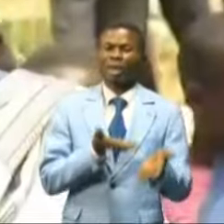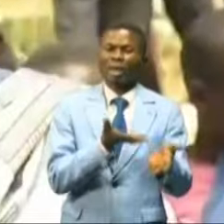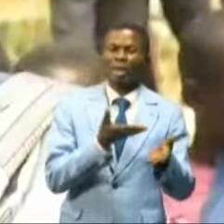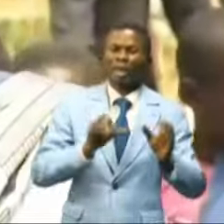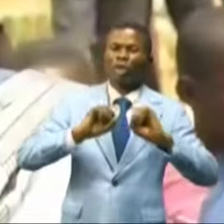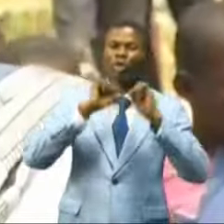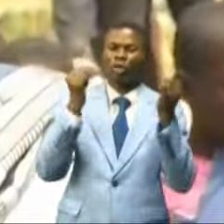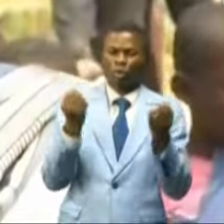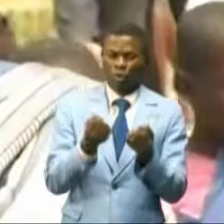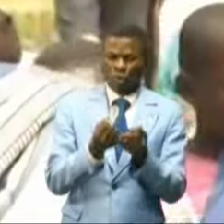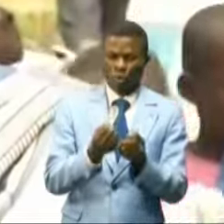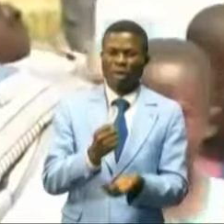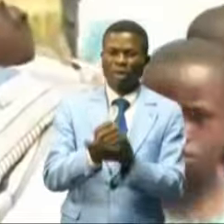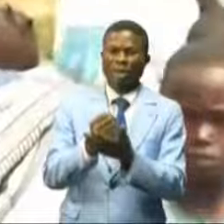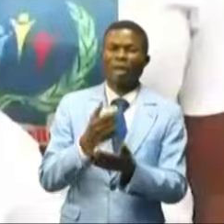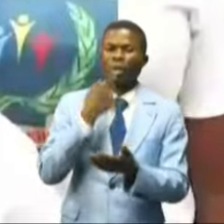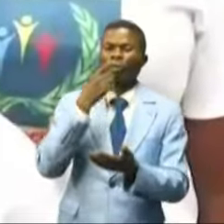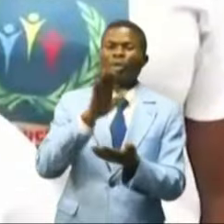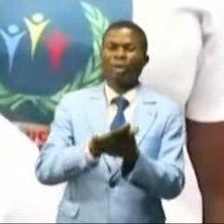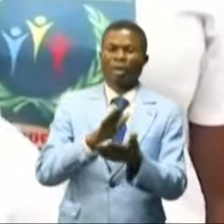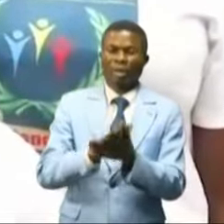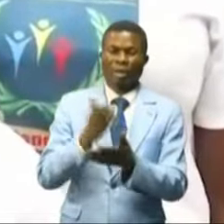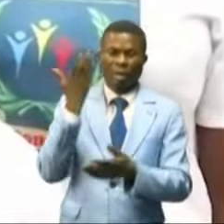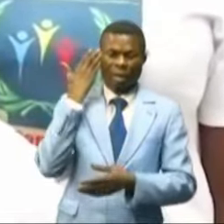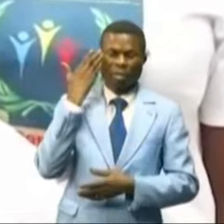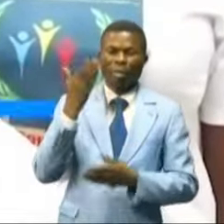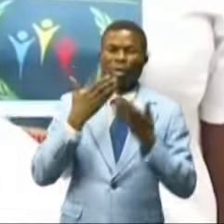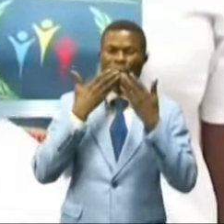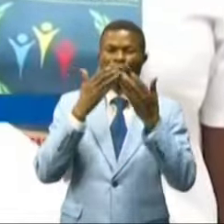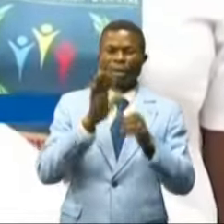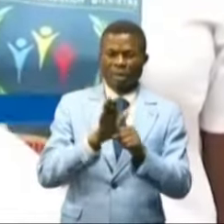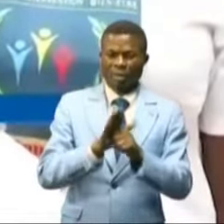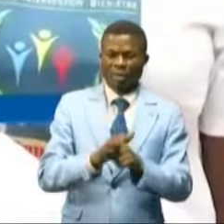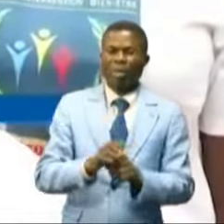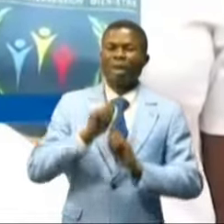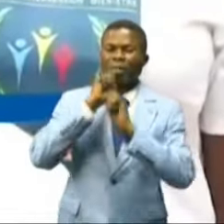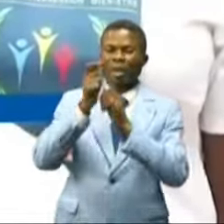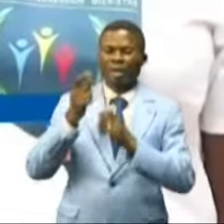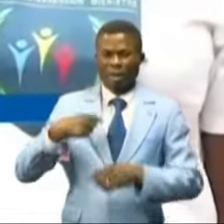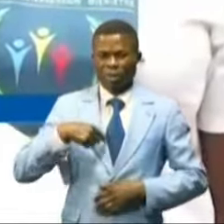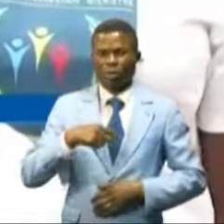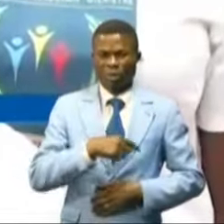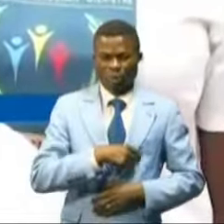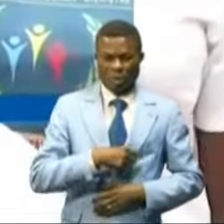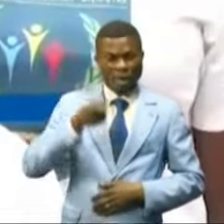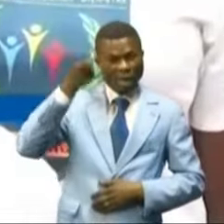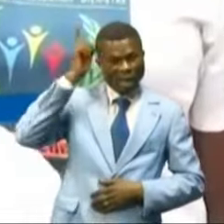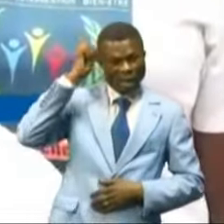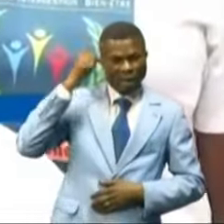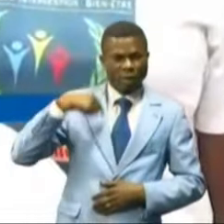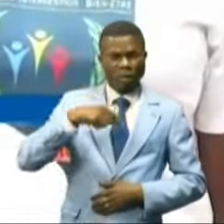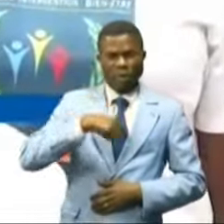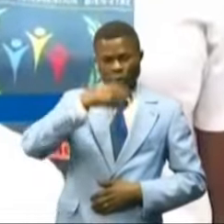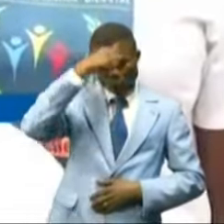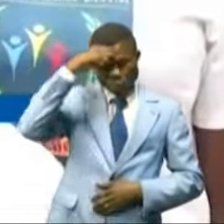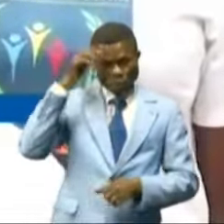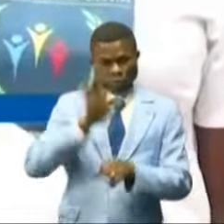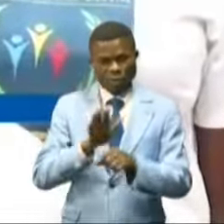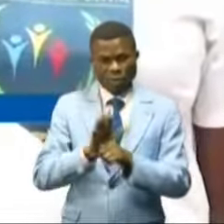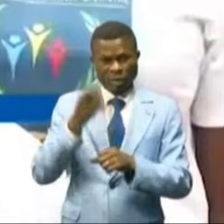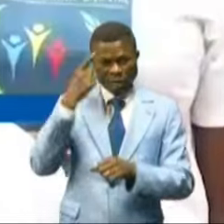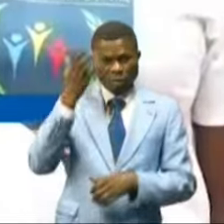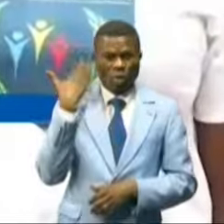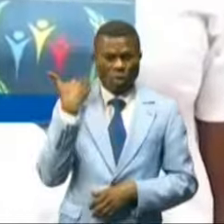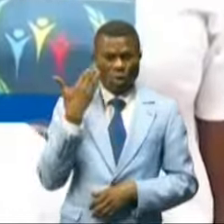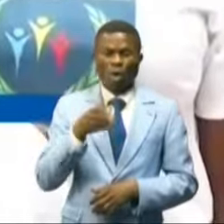les bénéficiaires. Topé si papa le bouclier, merci. Nabolam Oyasali, Tozala qui penda pour souffrir ma casse